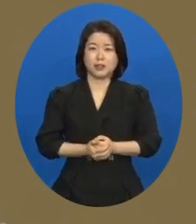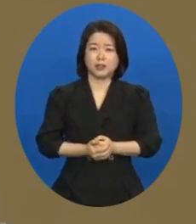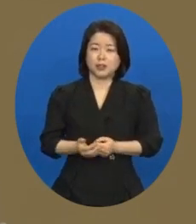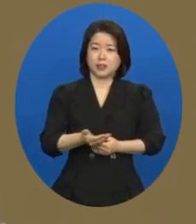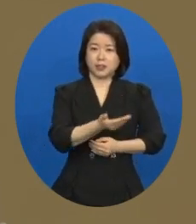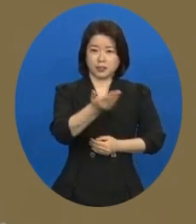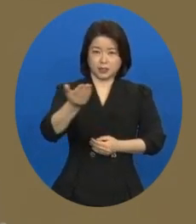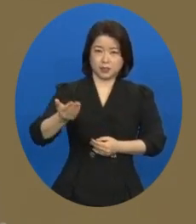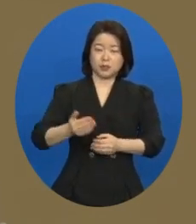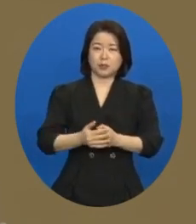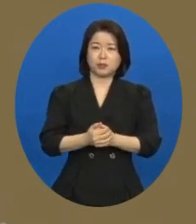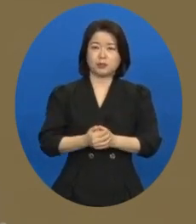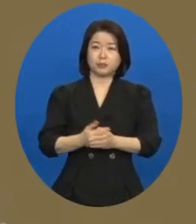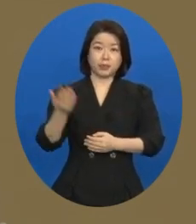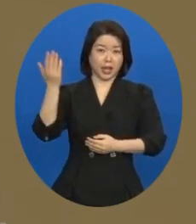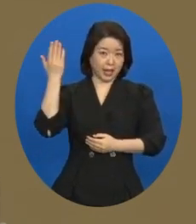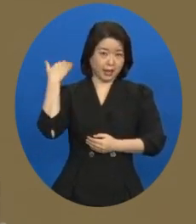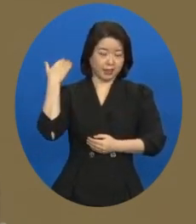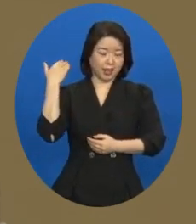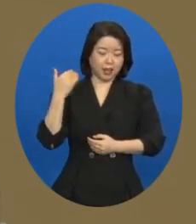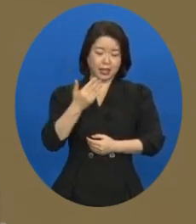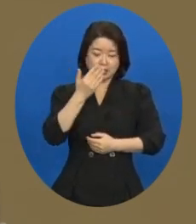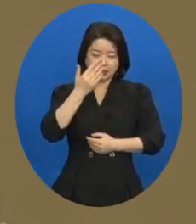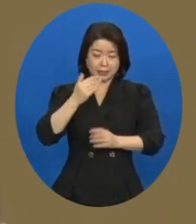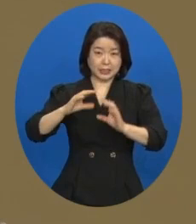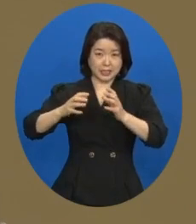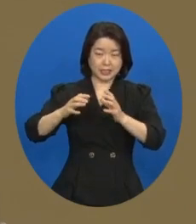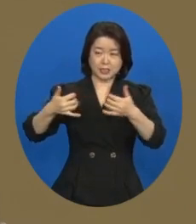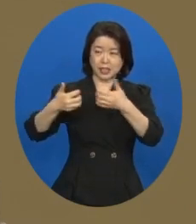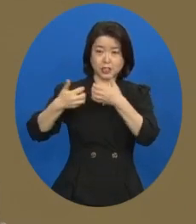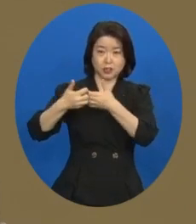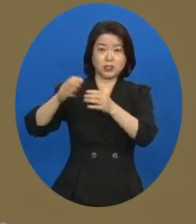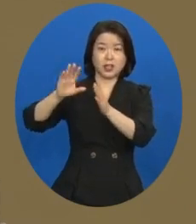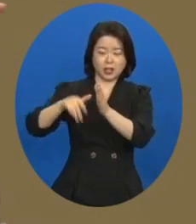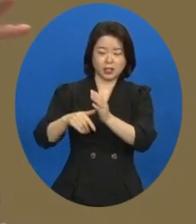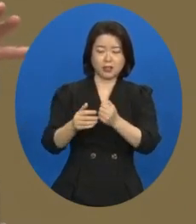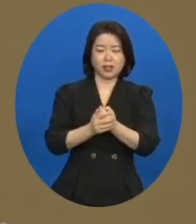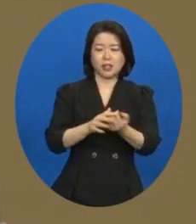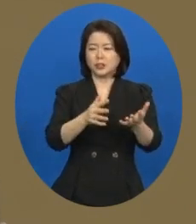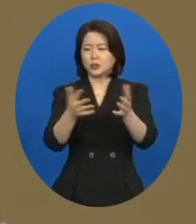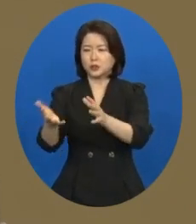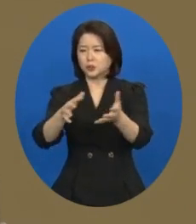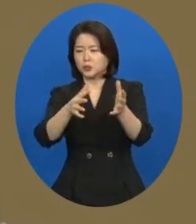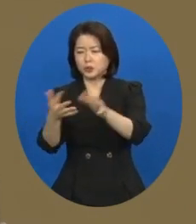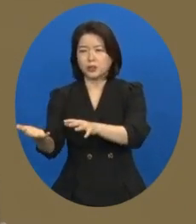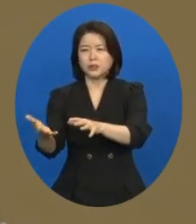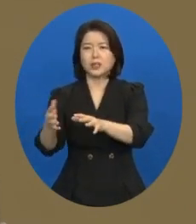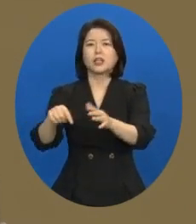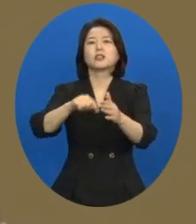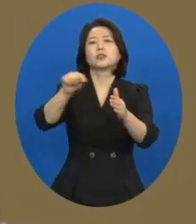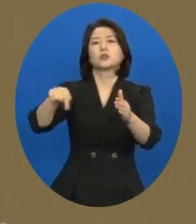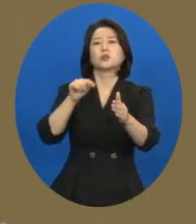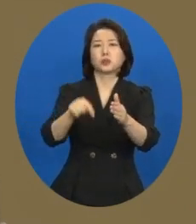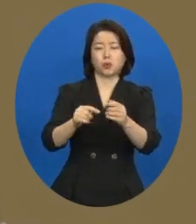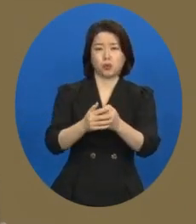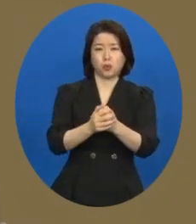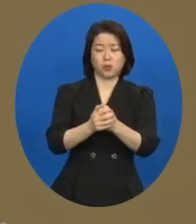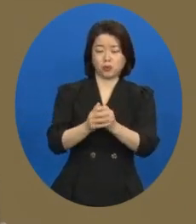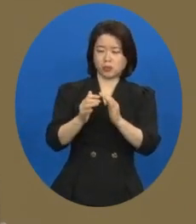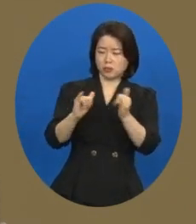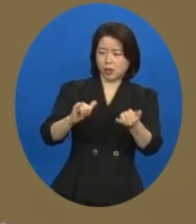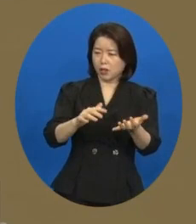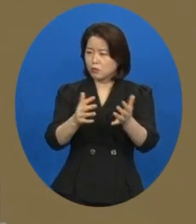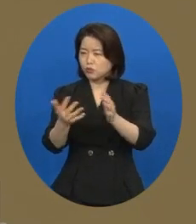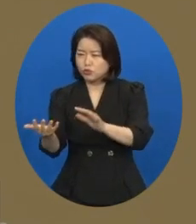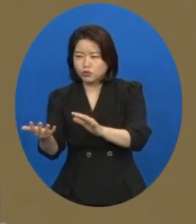여러분, 그때 당시에 수많은 사람들이 죽고 죽는 전쟁터입니다. 사람이 죽는 것에